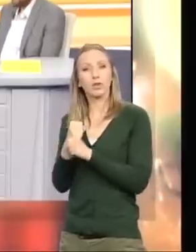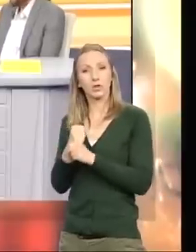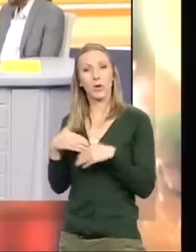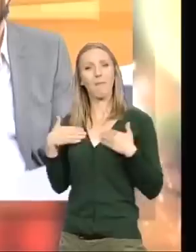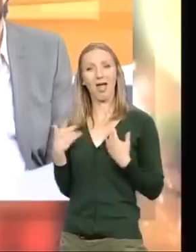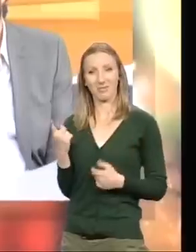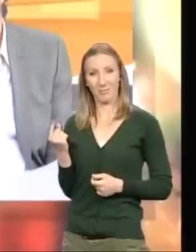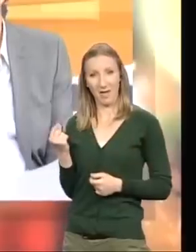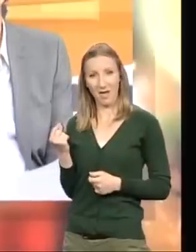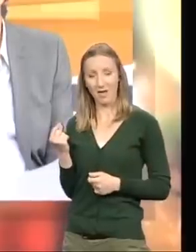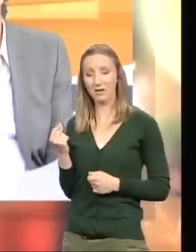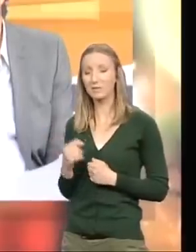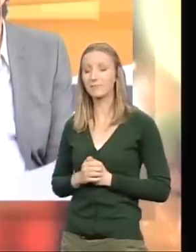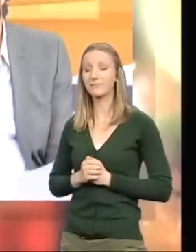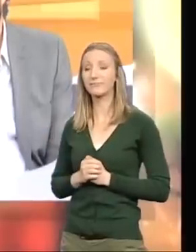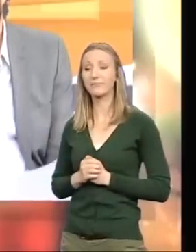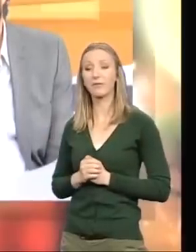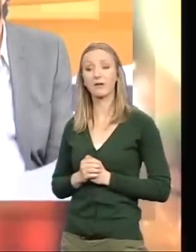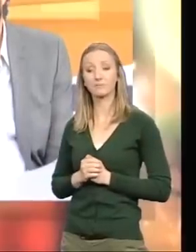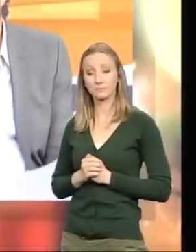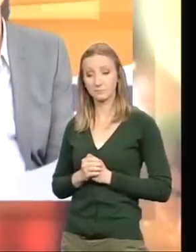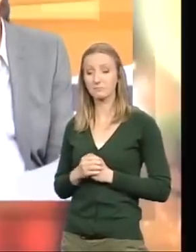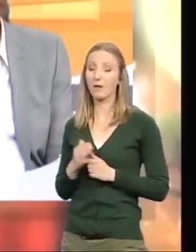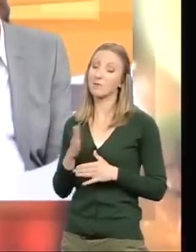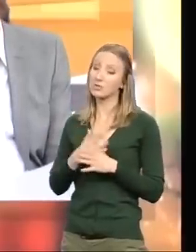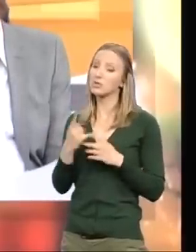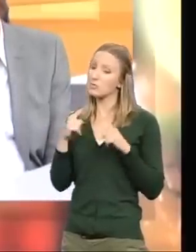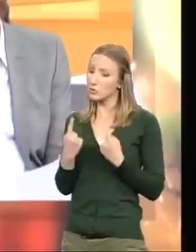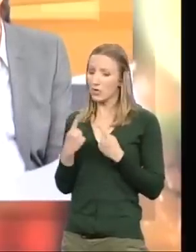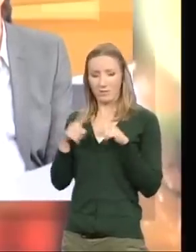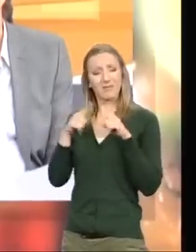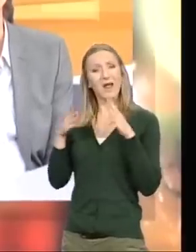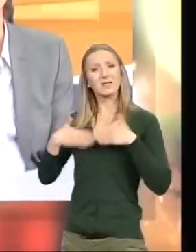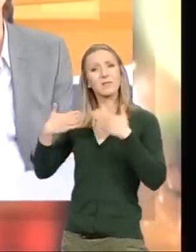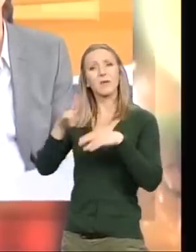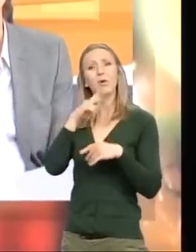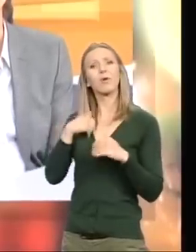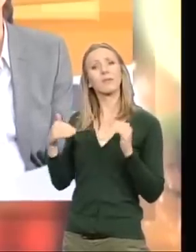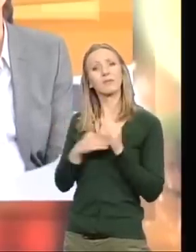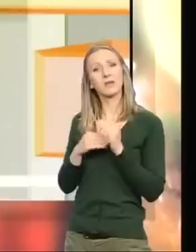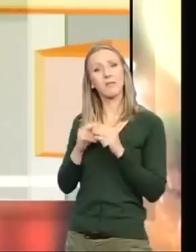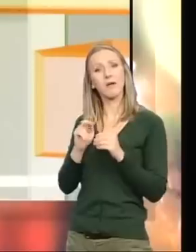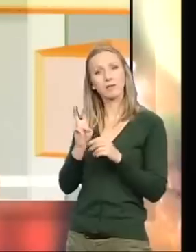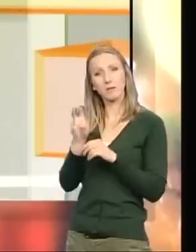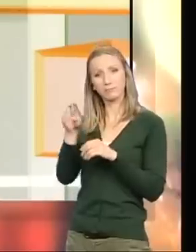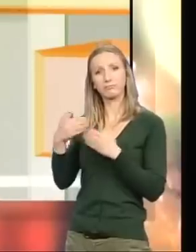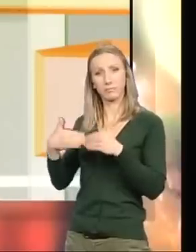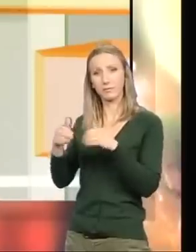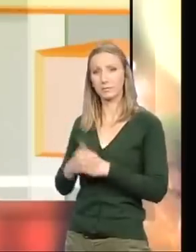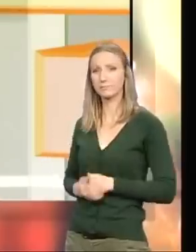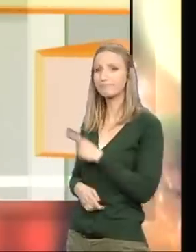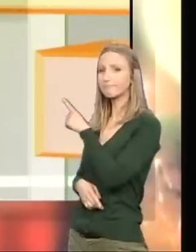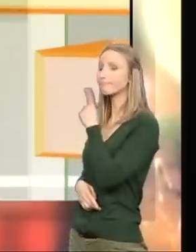para, međutim postoje i razne druge prepruke koje te treba prevazići. Da, pa ovo jeste